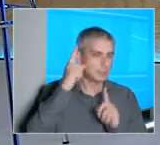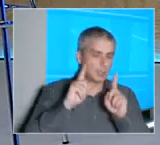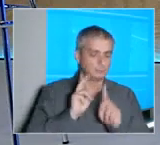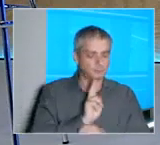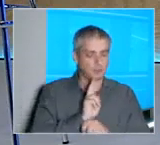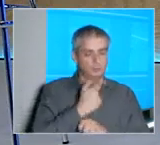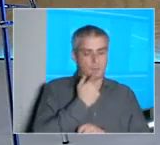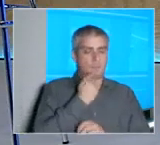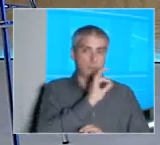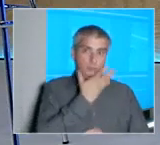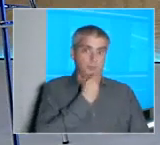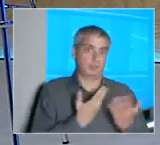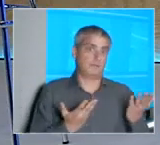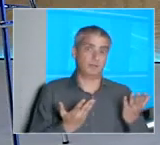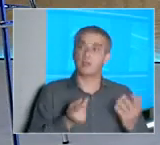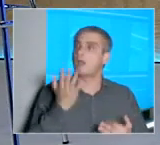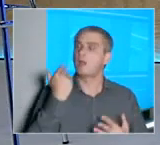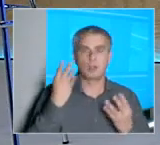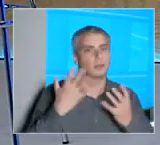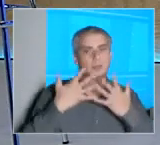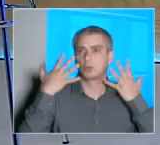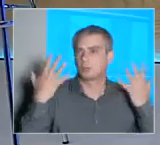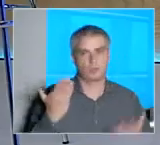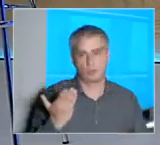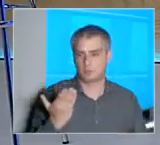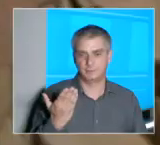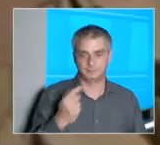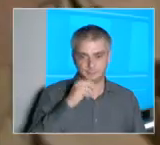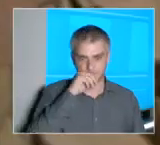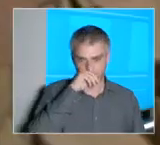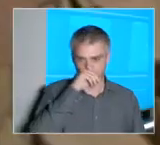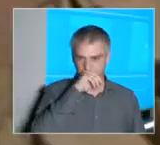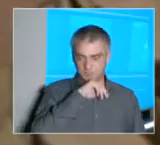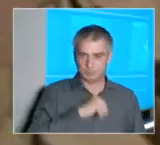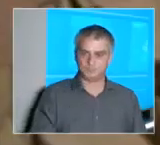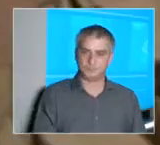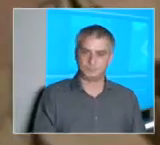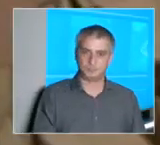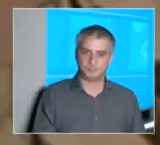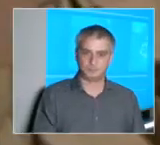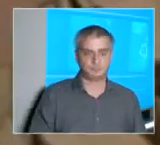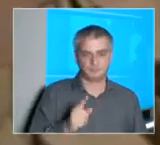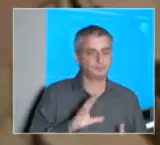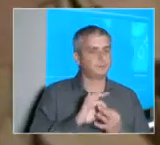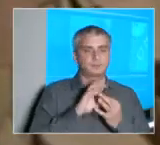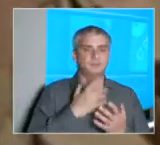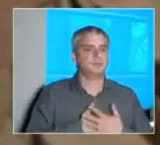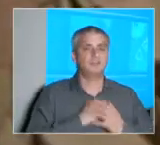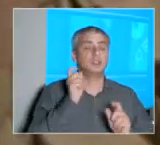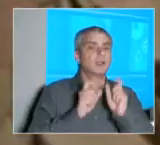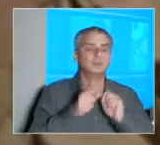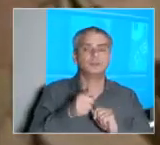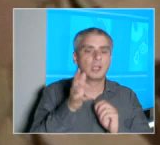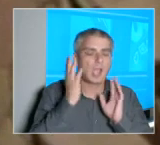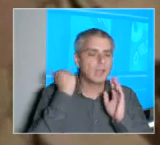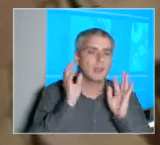לא... זה יפה. היו לה הרבה גדולות. אבל מה שקנה את ליבם של אנשים יותר מכל בעיניי הייתה